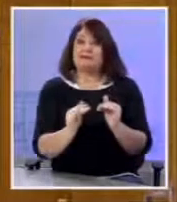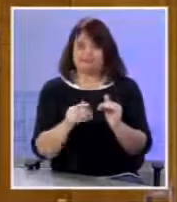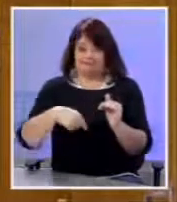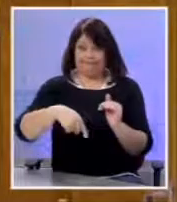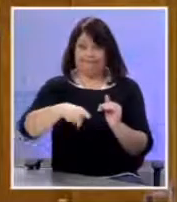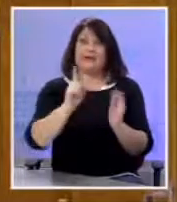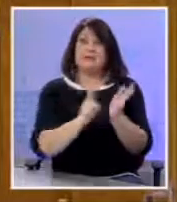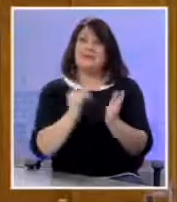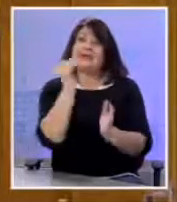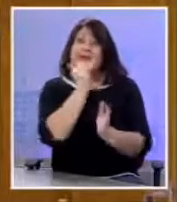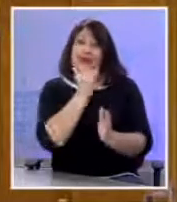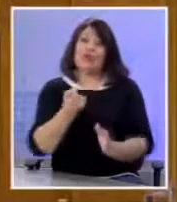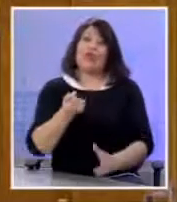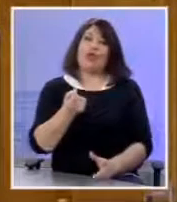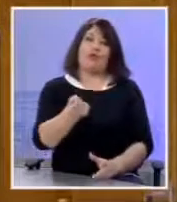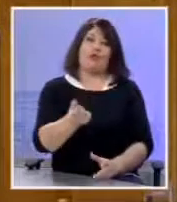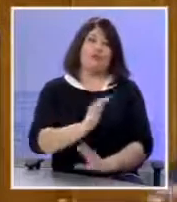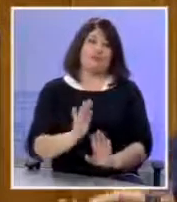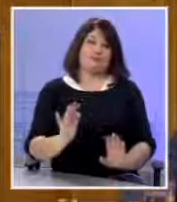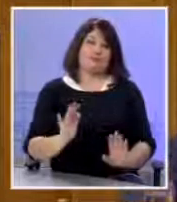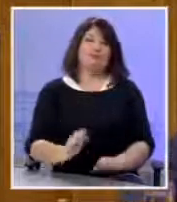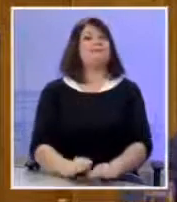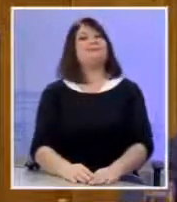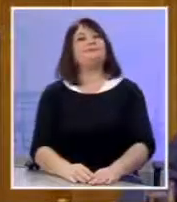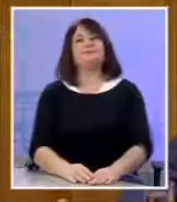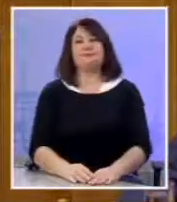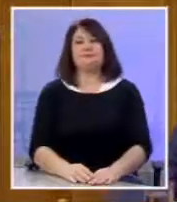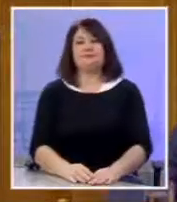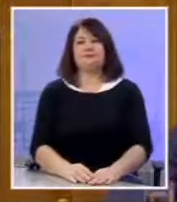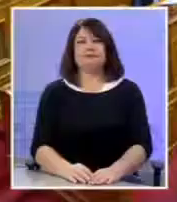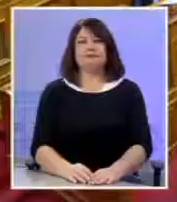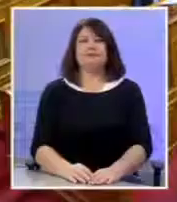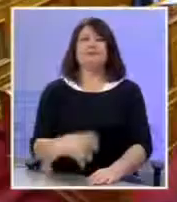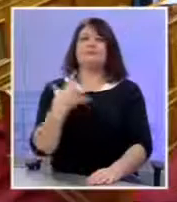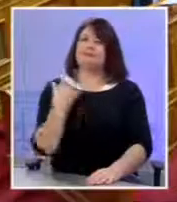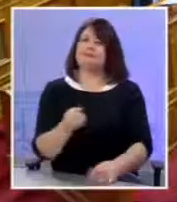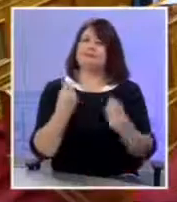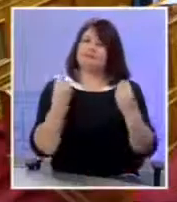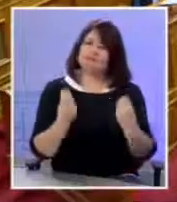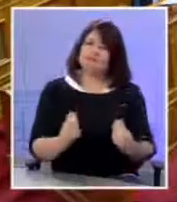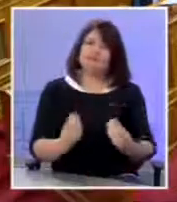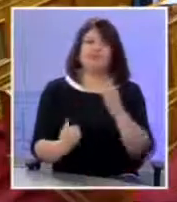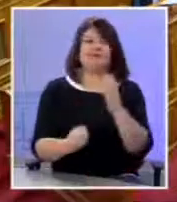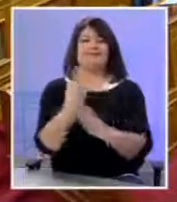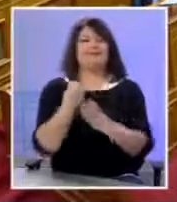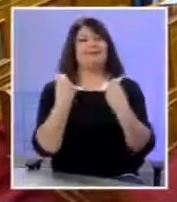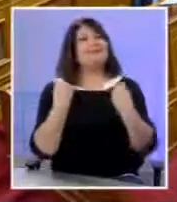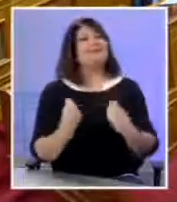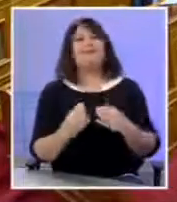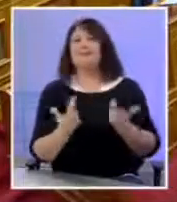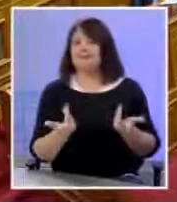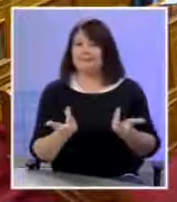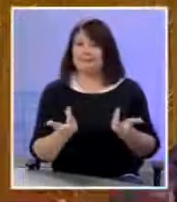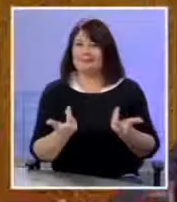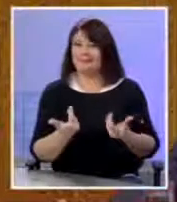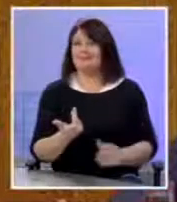χρόνου εξόφληση της οφειλής. Ωστόσο, υπάρχουν και καλά νέα. Τα καλά νέα της ημέρας είναι